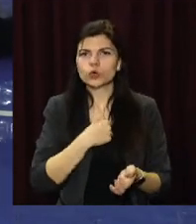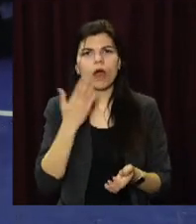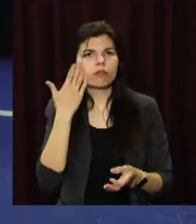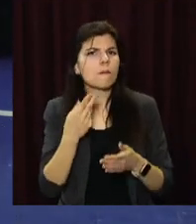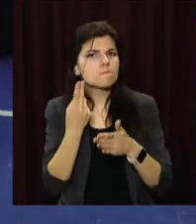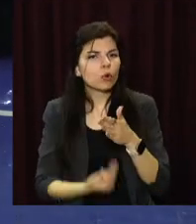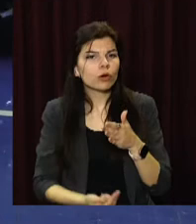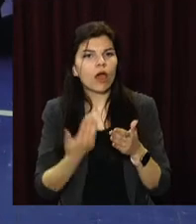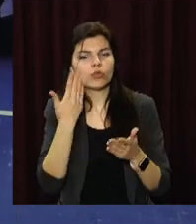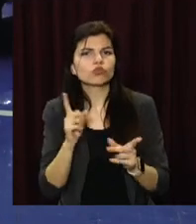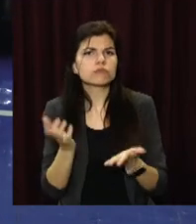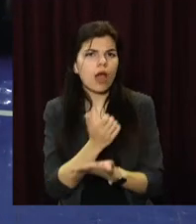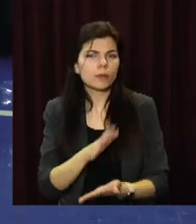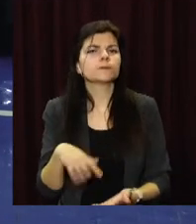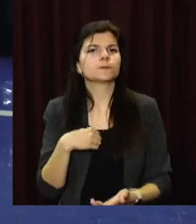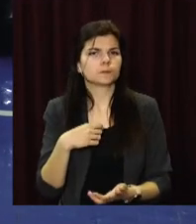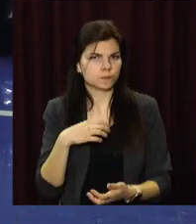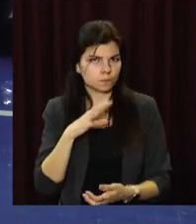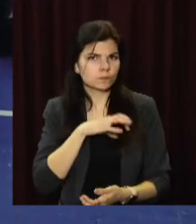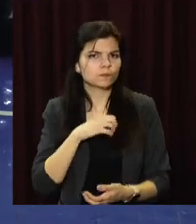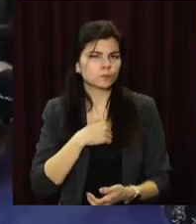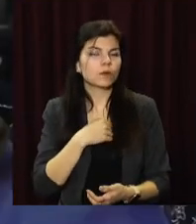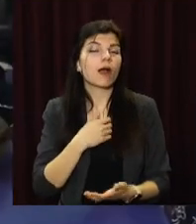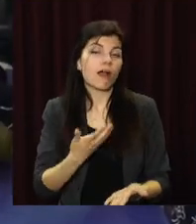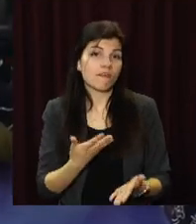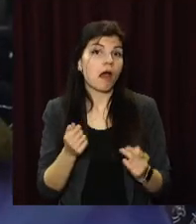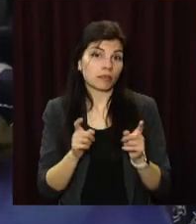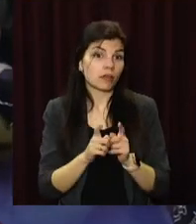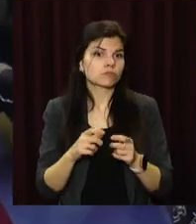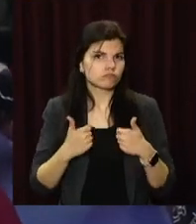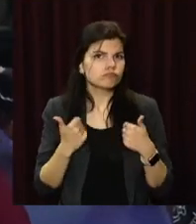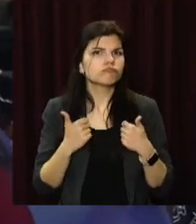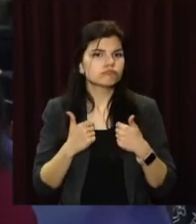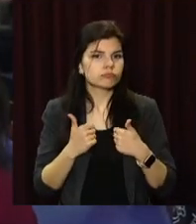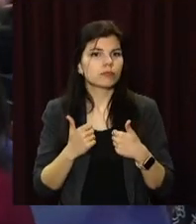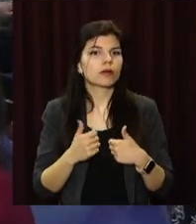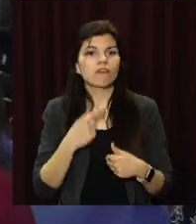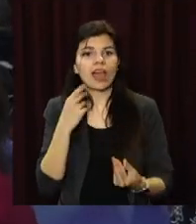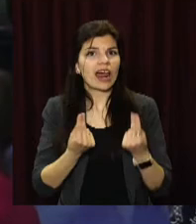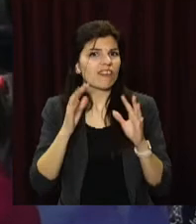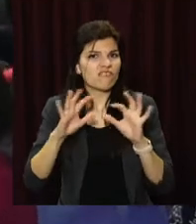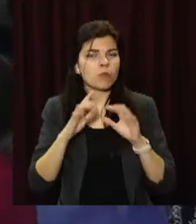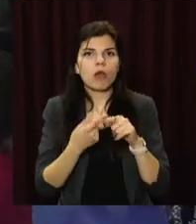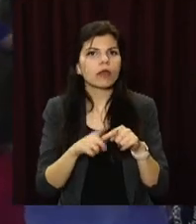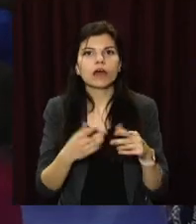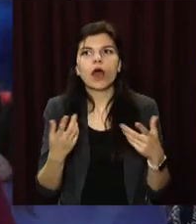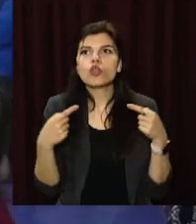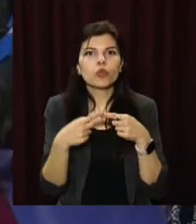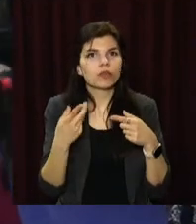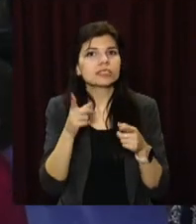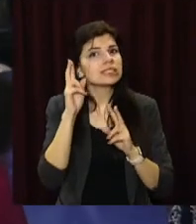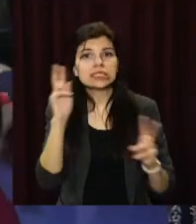когда что-то не получается. И радуюсь всегда, когда проигрываю. Футбол – это непредсказуемая игра. Ты не знаешь, что